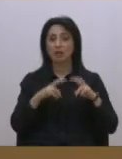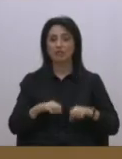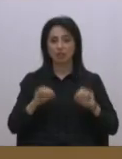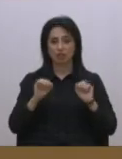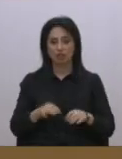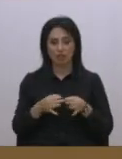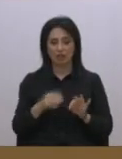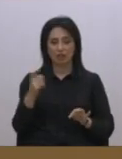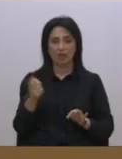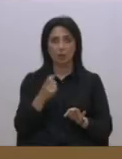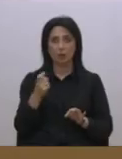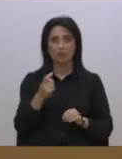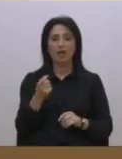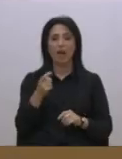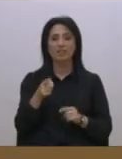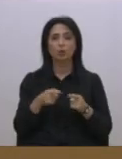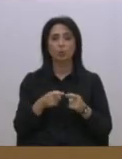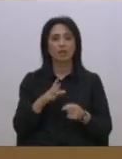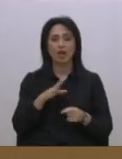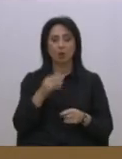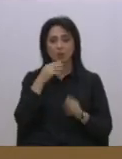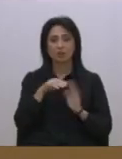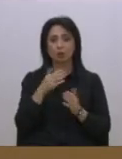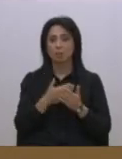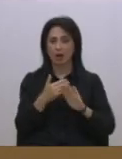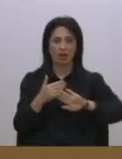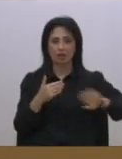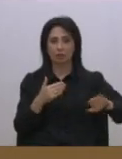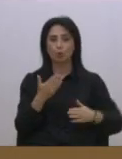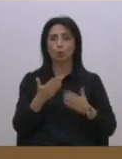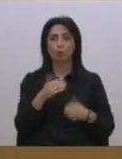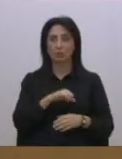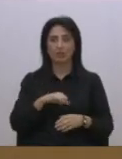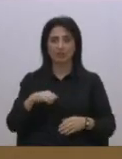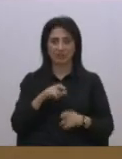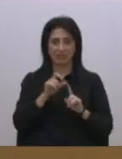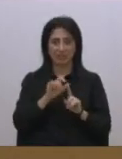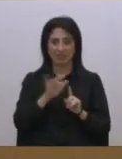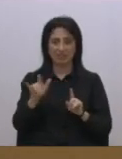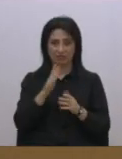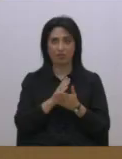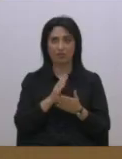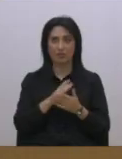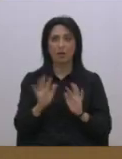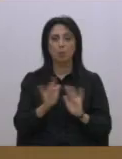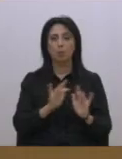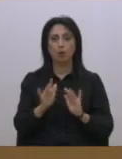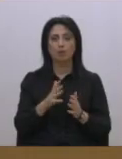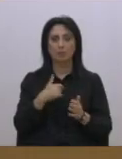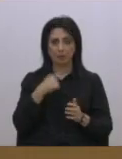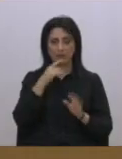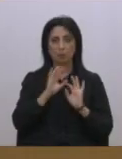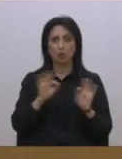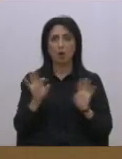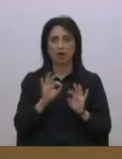შესაძლოა დემოკრატიის ხარისხის კუთხით არ იყოს საუკეთესო მაგალითი, თუმცა თავად ციტირებენ ამ ქვეყნის პროცესებს და მეც მოგახსენებთ,